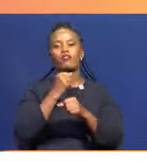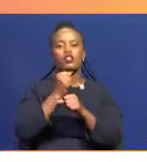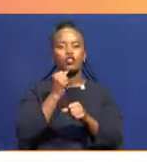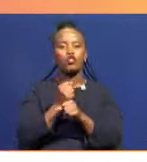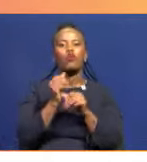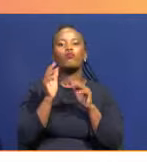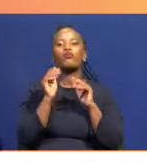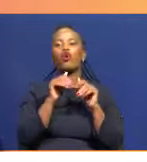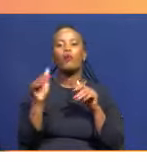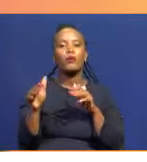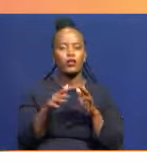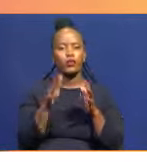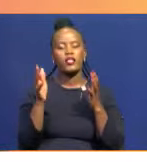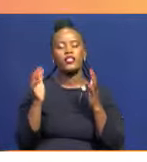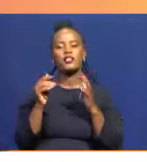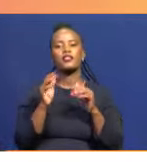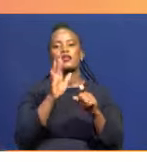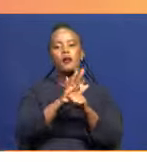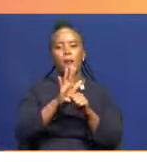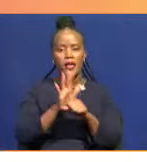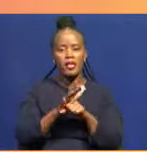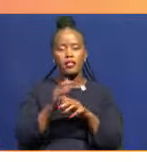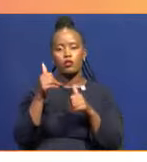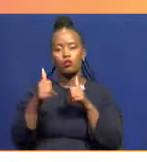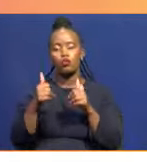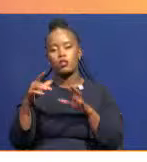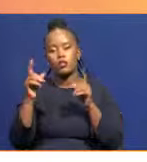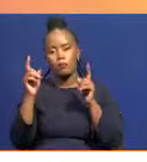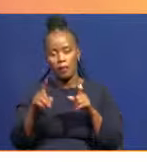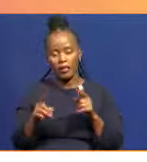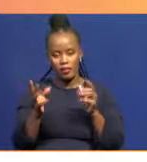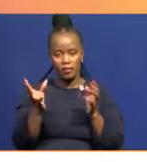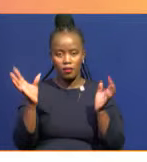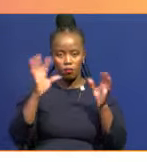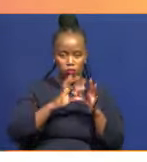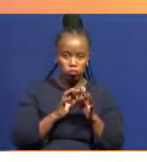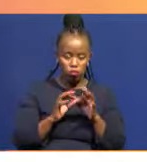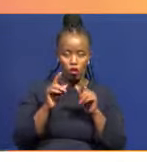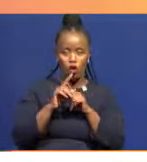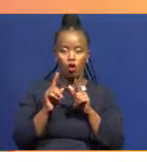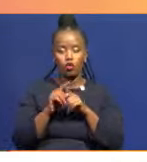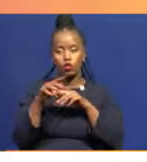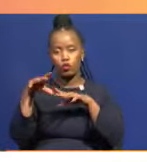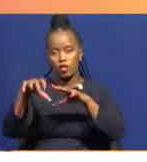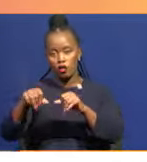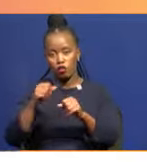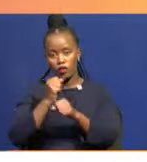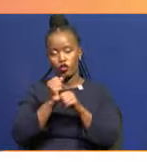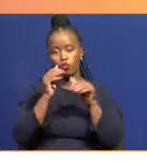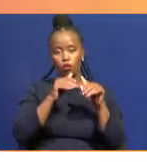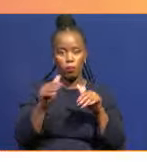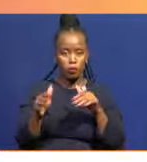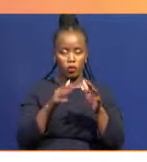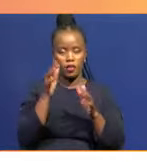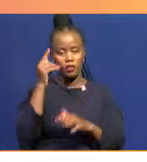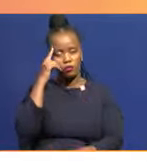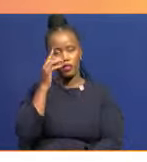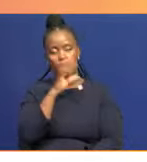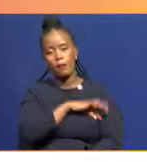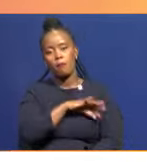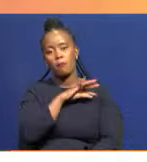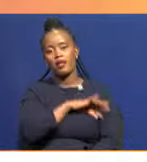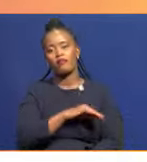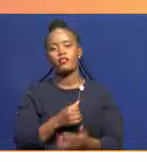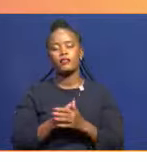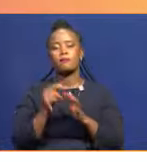zimetengwa kisheria. Mm-hmm. Zenye wanavaa wajumuike, mm-hmm. na wajitokeze wasichukue ili waweze kubenefit. Mm-hmm. Na ninge